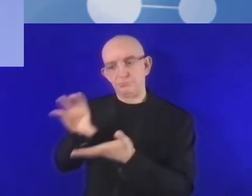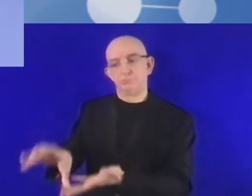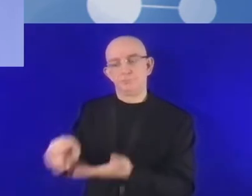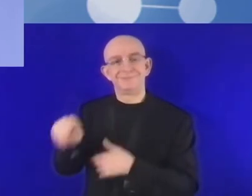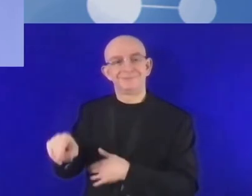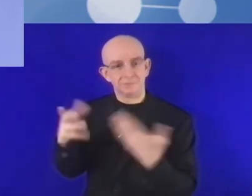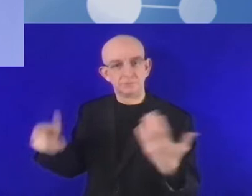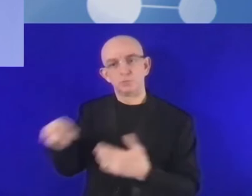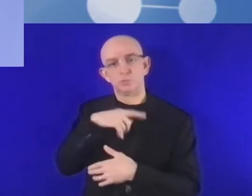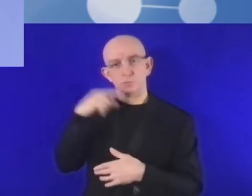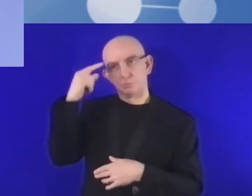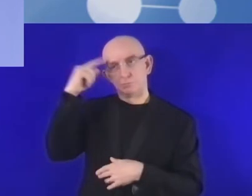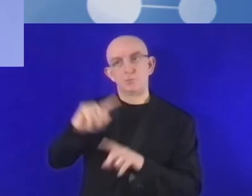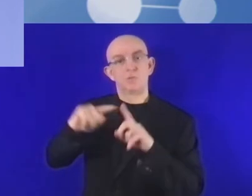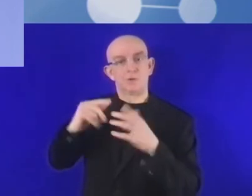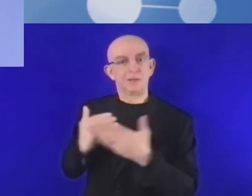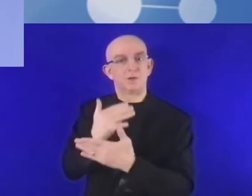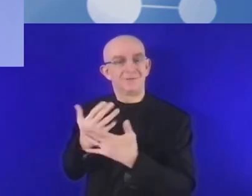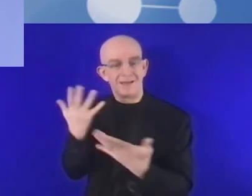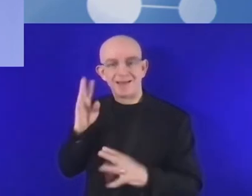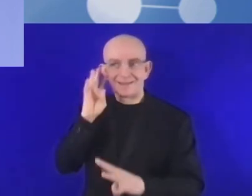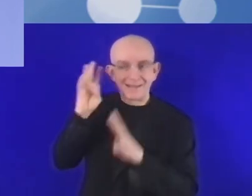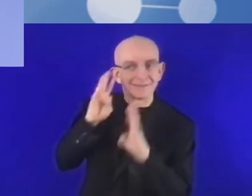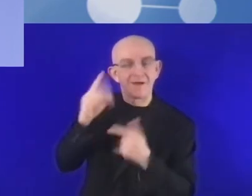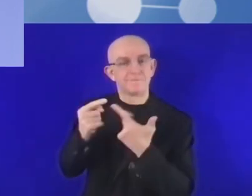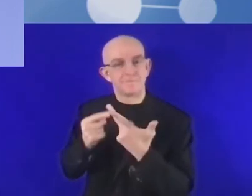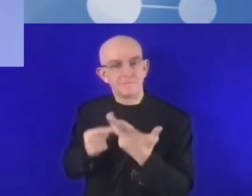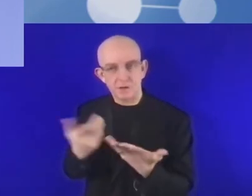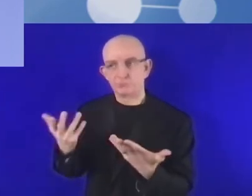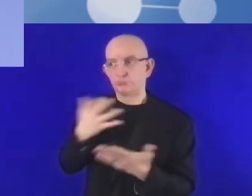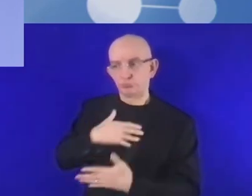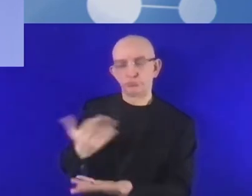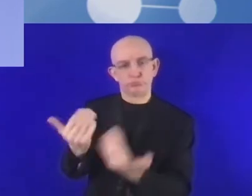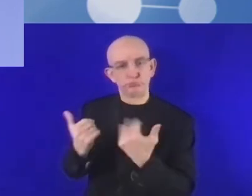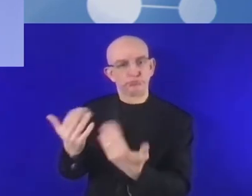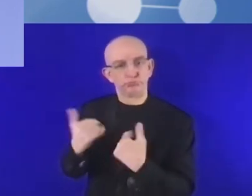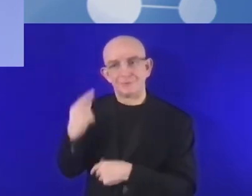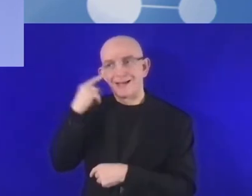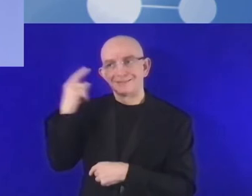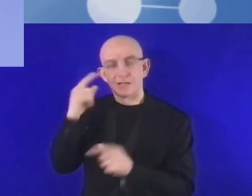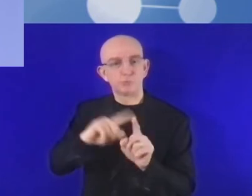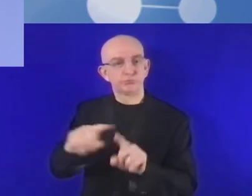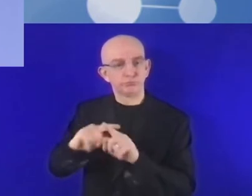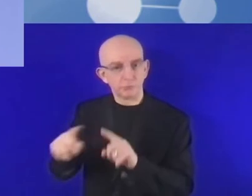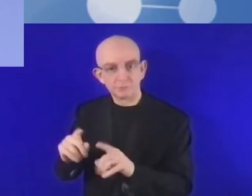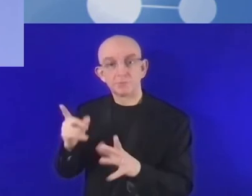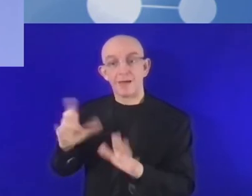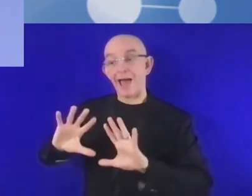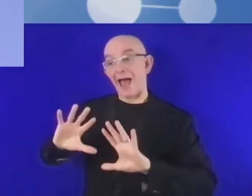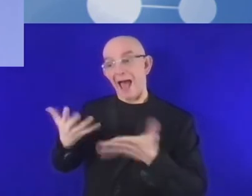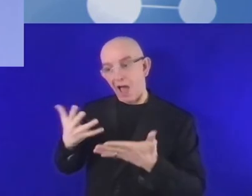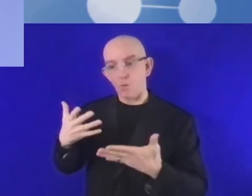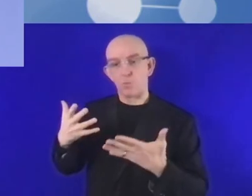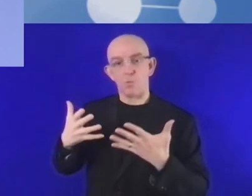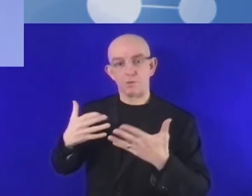候我们会挑选各种各样的方案可能性，希望能够有创新的企业能